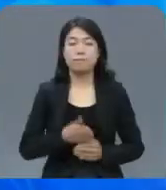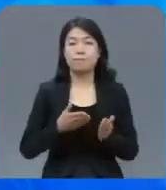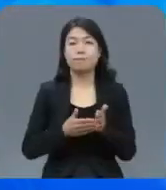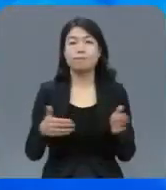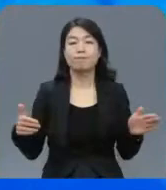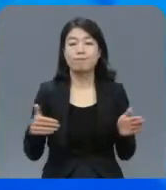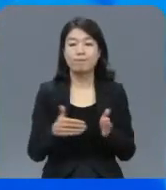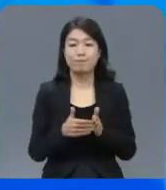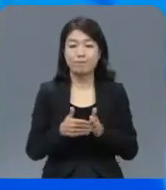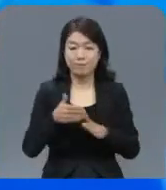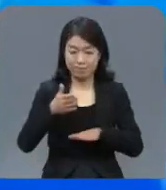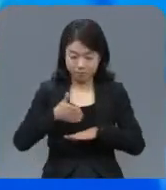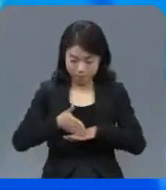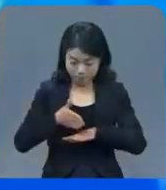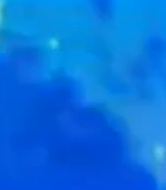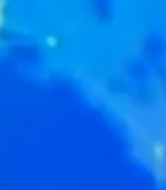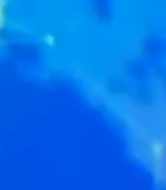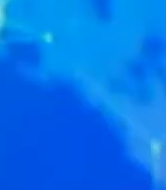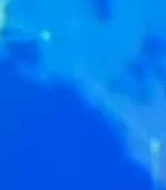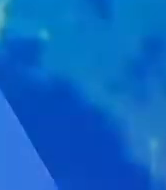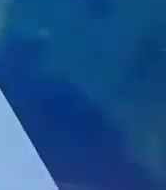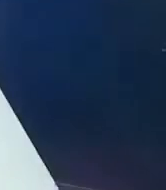뉴스를 마칩니다 여러분 고맙습니다